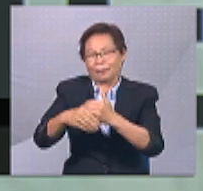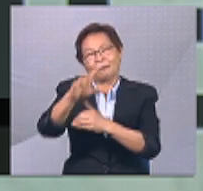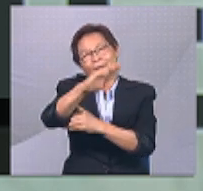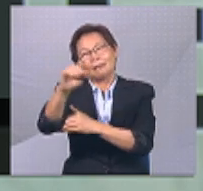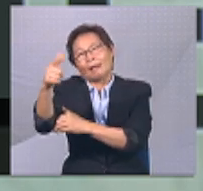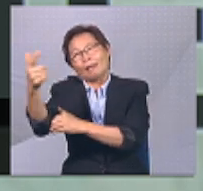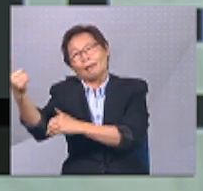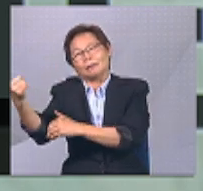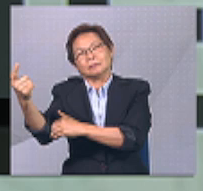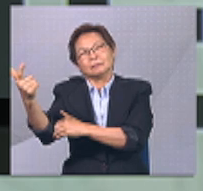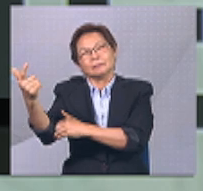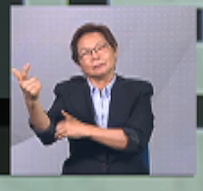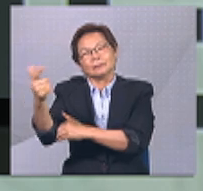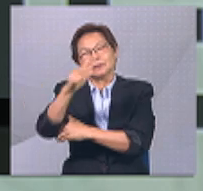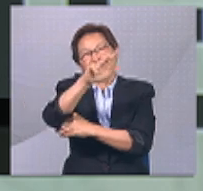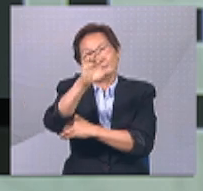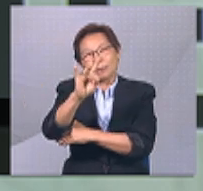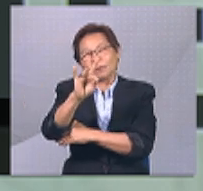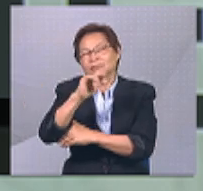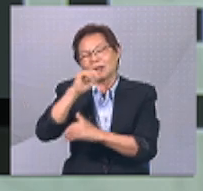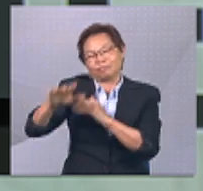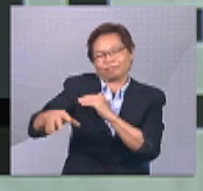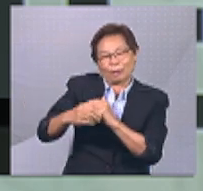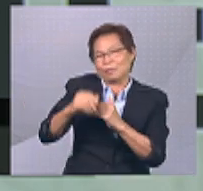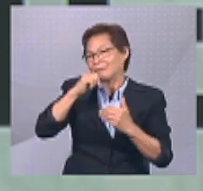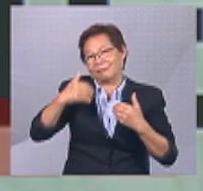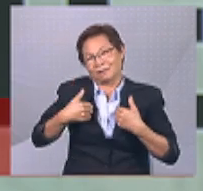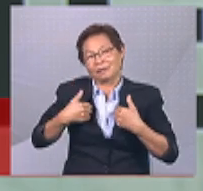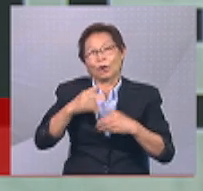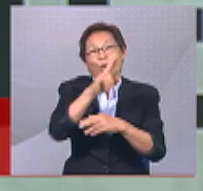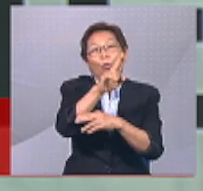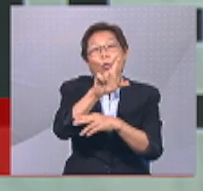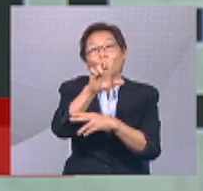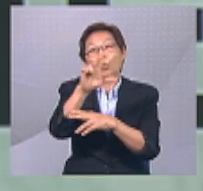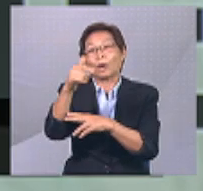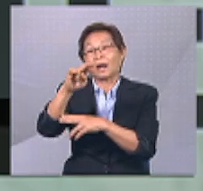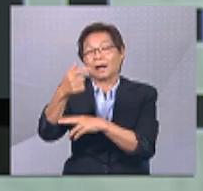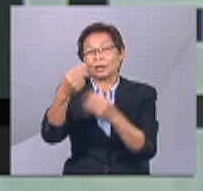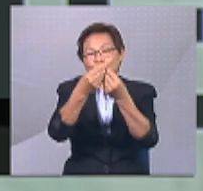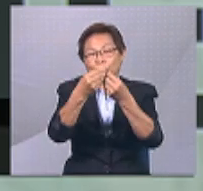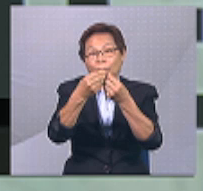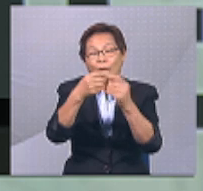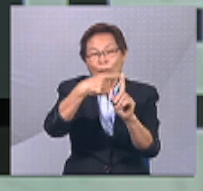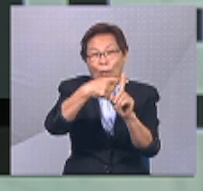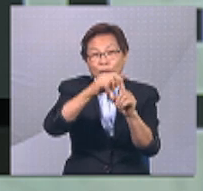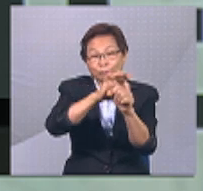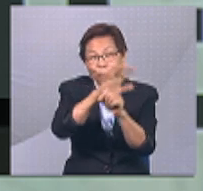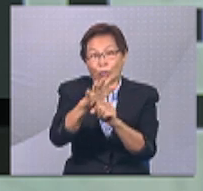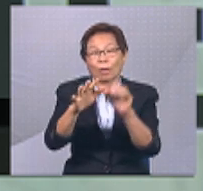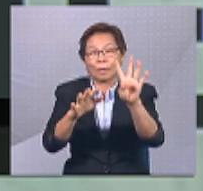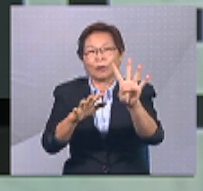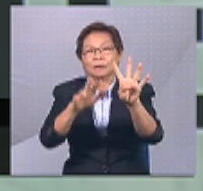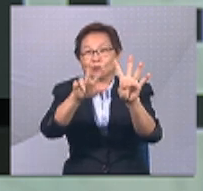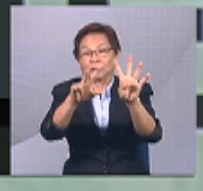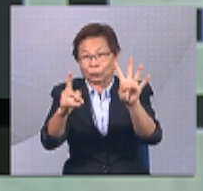lain-lain lokaliti, 38 kes, tiada pertambahan. Di Ulu Langat, jumlah kes positif dalam